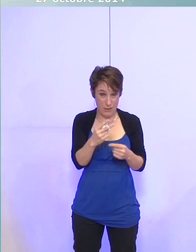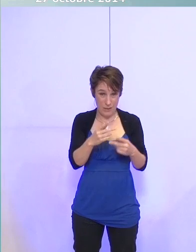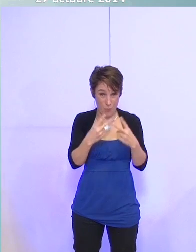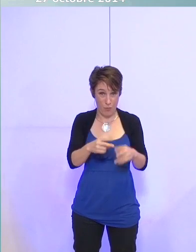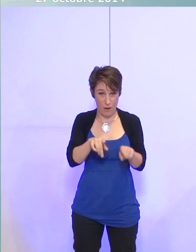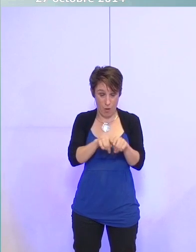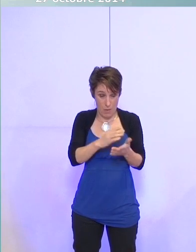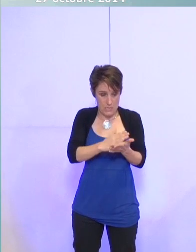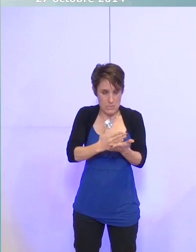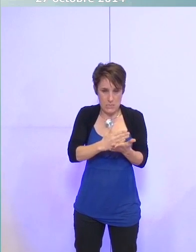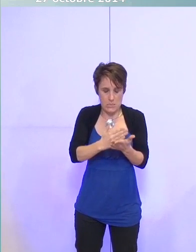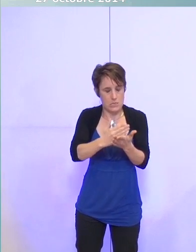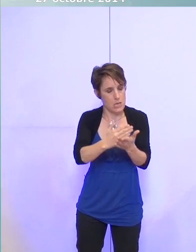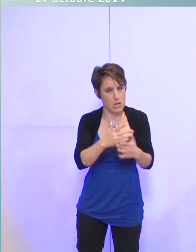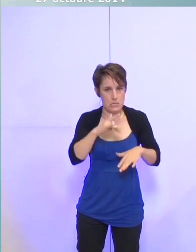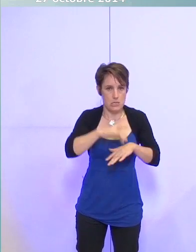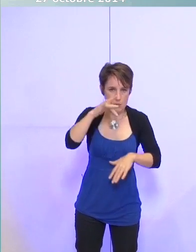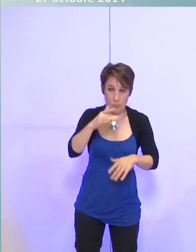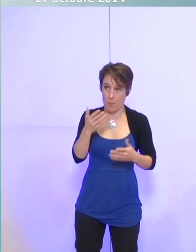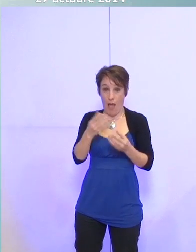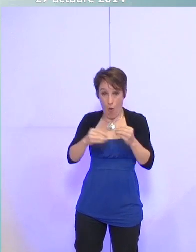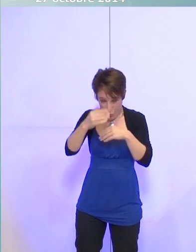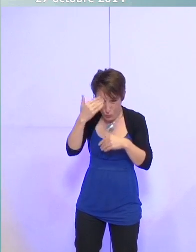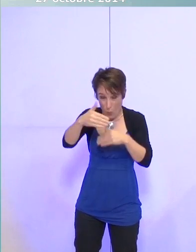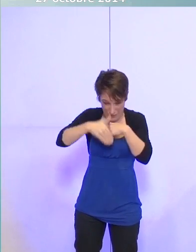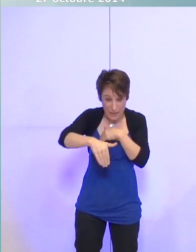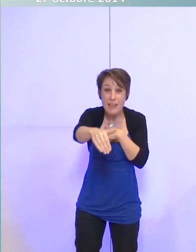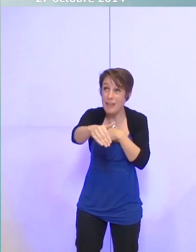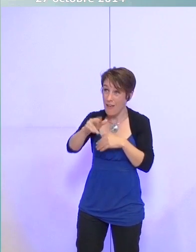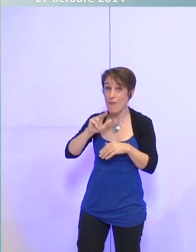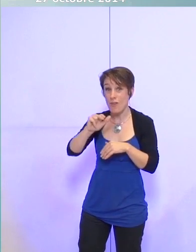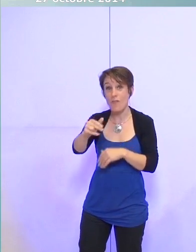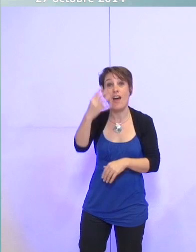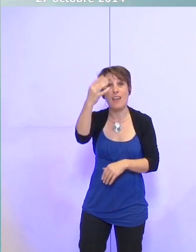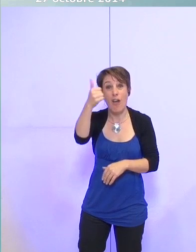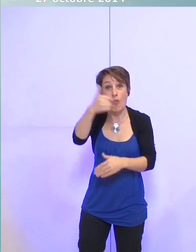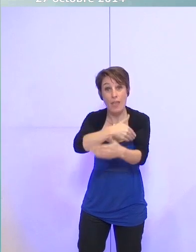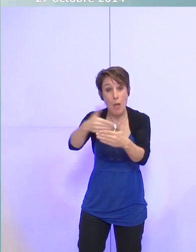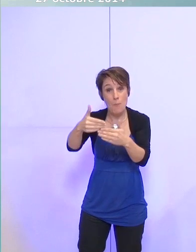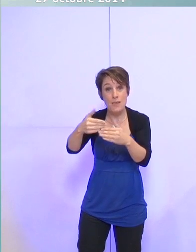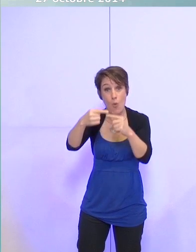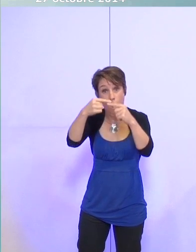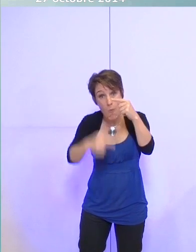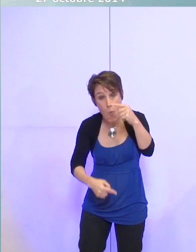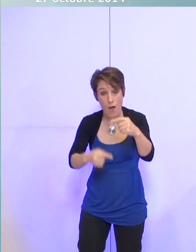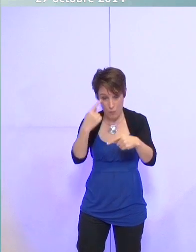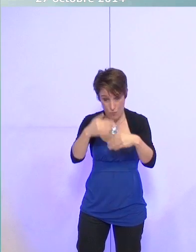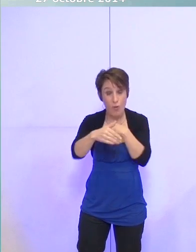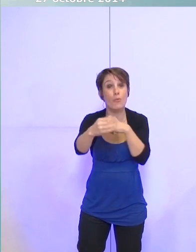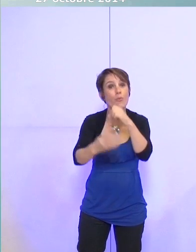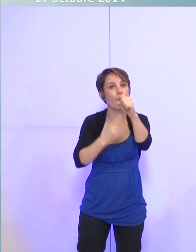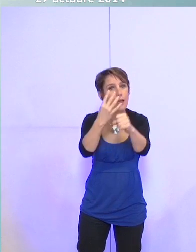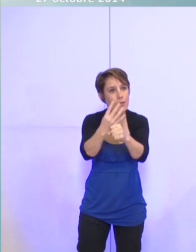nous est radicalement nouvelle, puisque c'est 41 millions qui vont être enlevés en 4 ans, c'est 20 millions en année pleine à